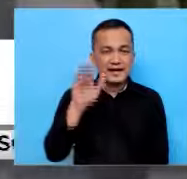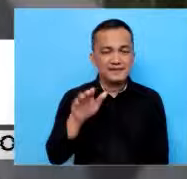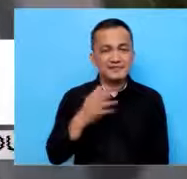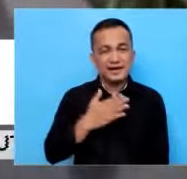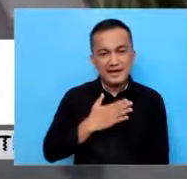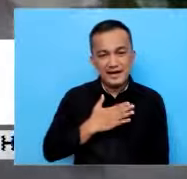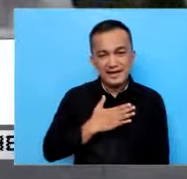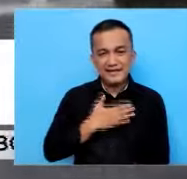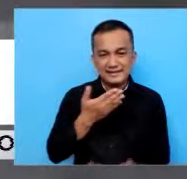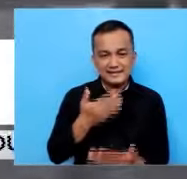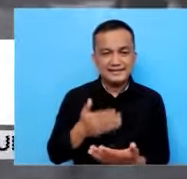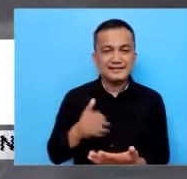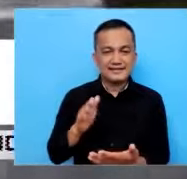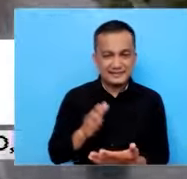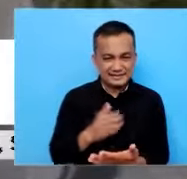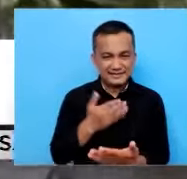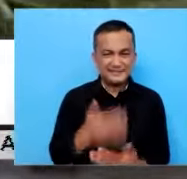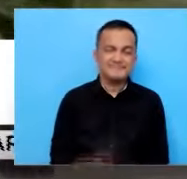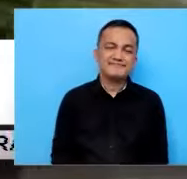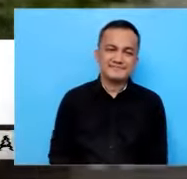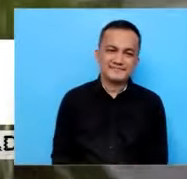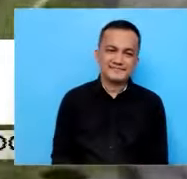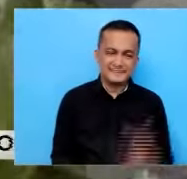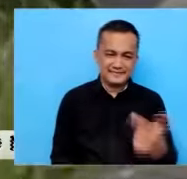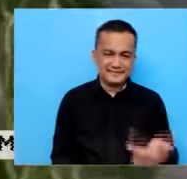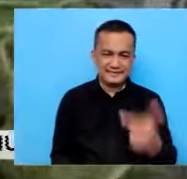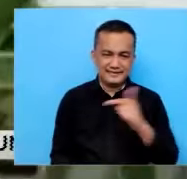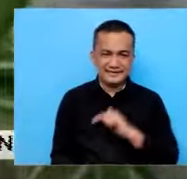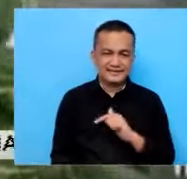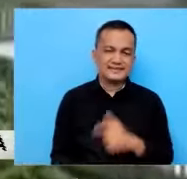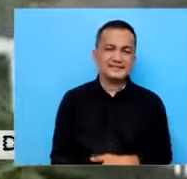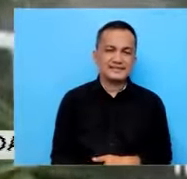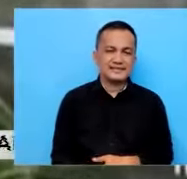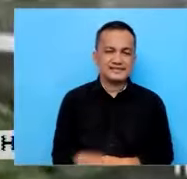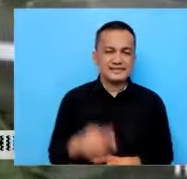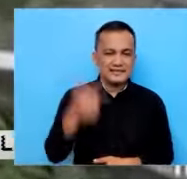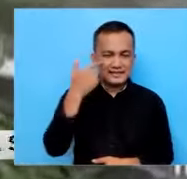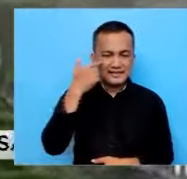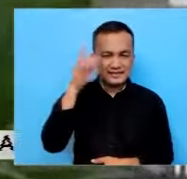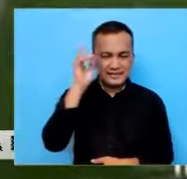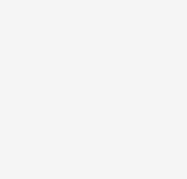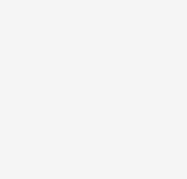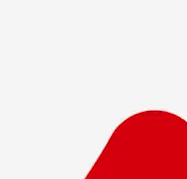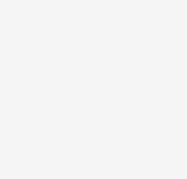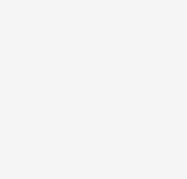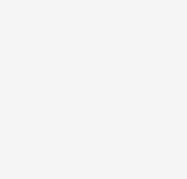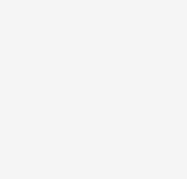Nagbabalita mula sa Frontline, Gary De Leon, News 5.